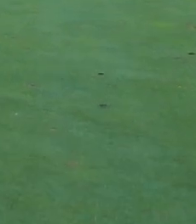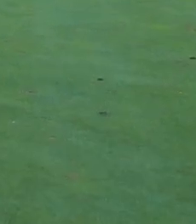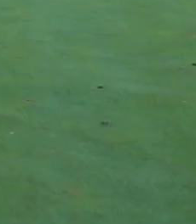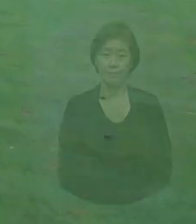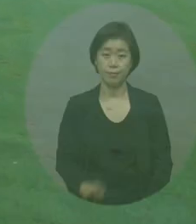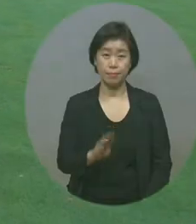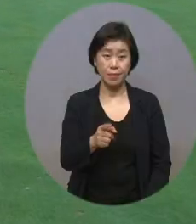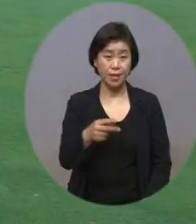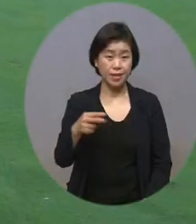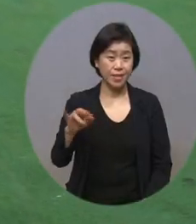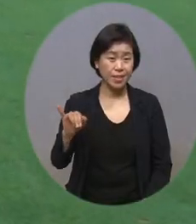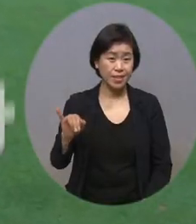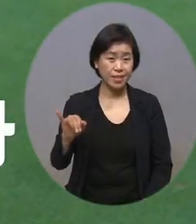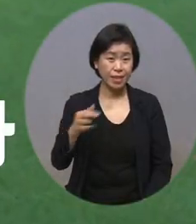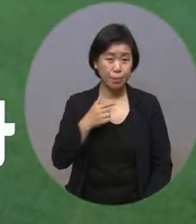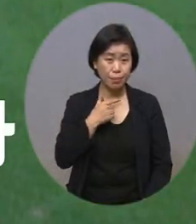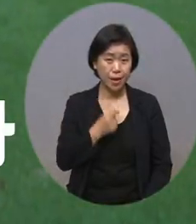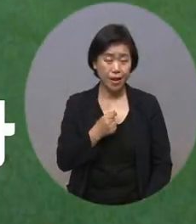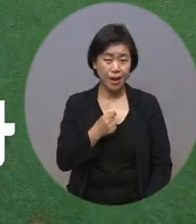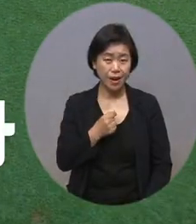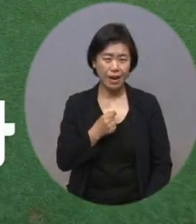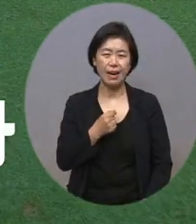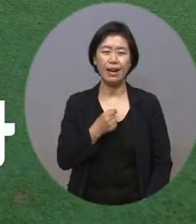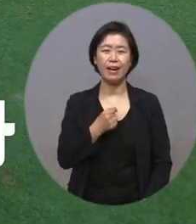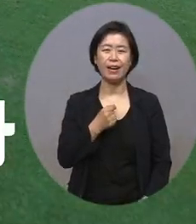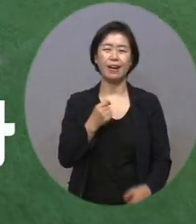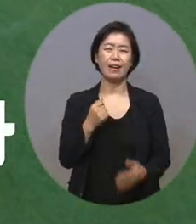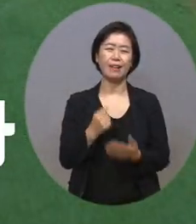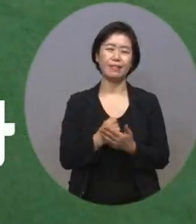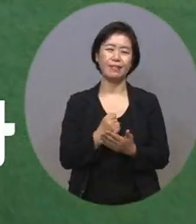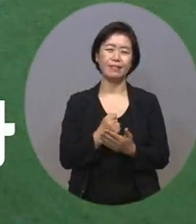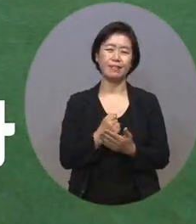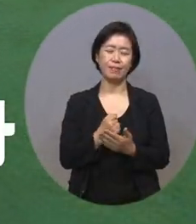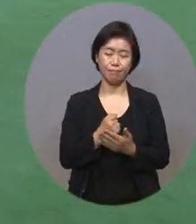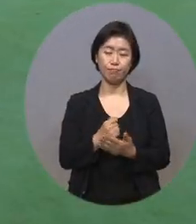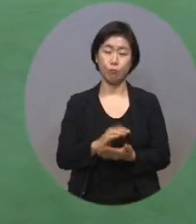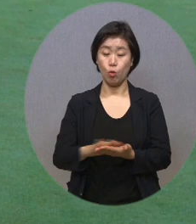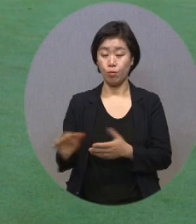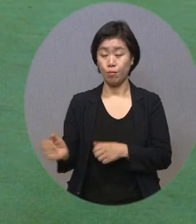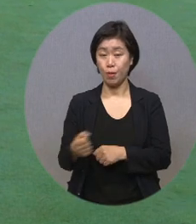버디 버디 버디 버디 버디. 나이스 파. 감사합니다.